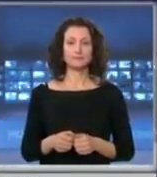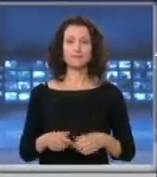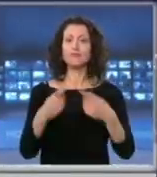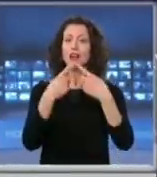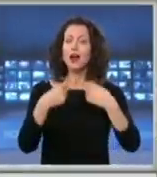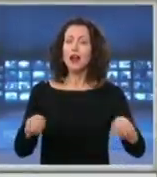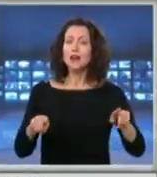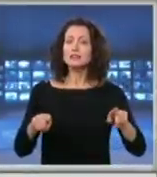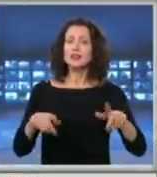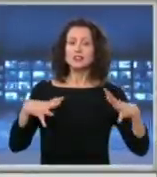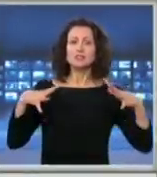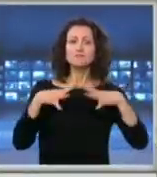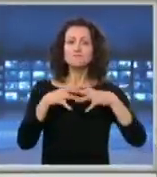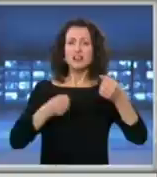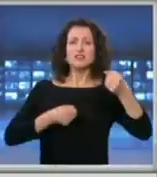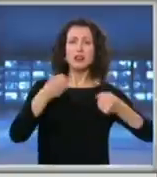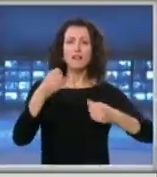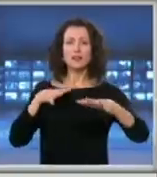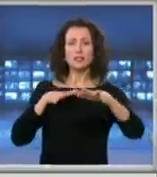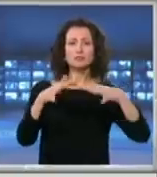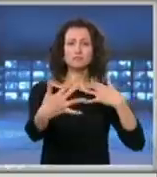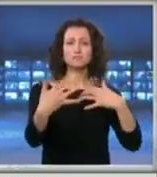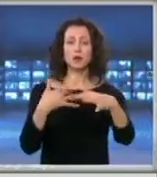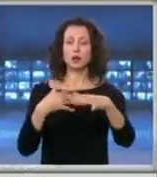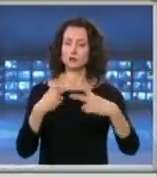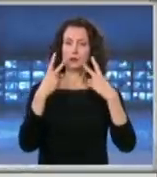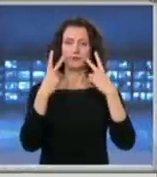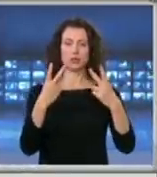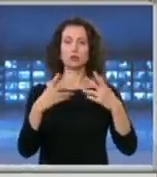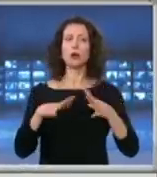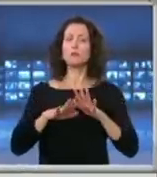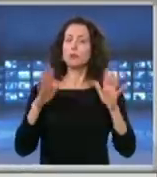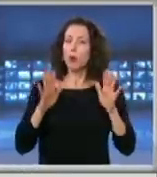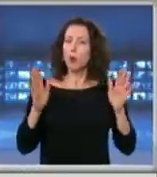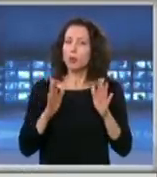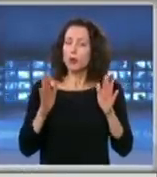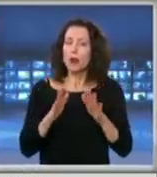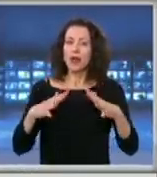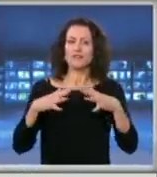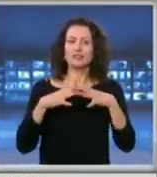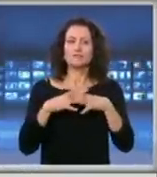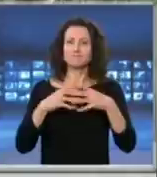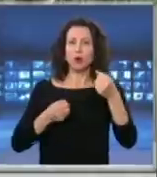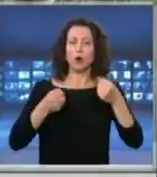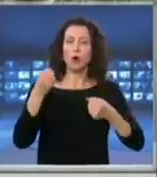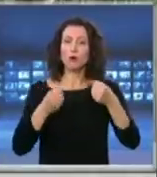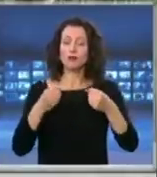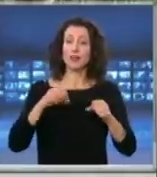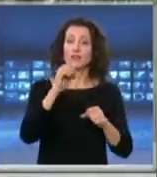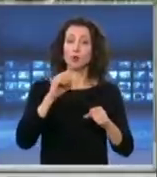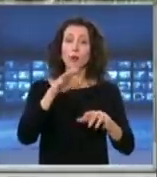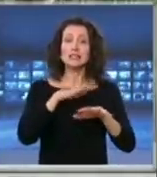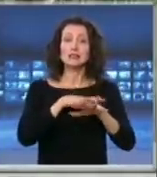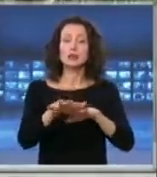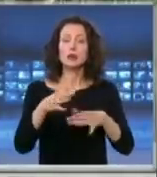Разликата в трафика за последния месец е видимо осезаема. Драматично намаление на нивата на трафика. В европейската мрежа има